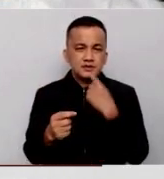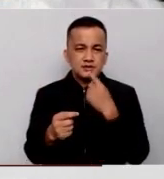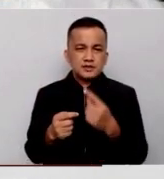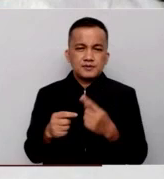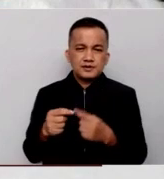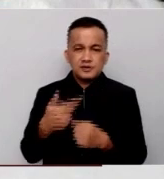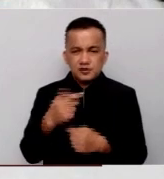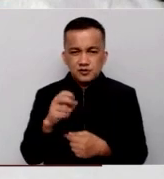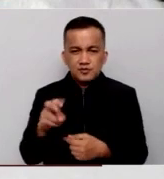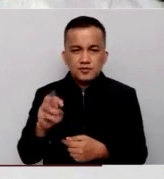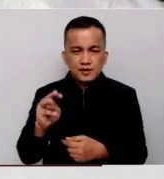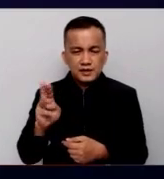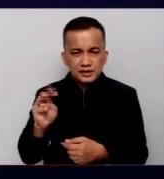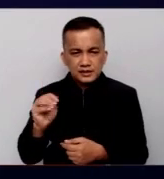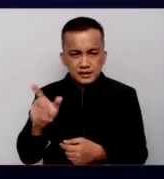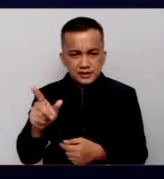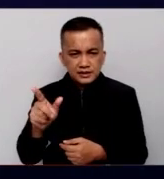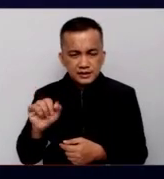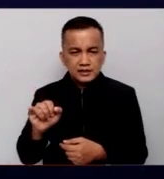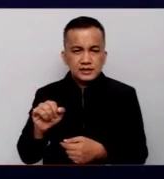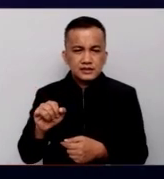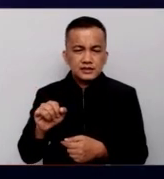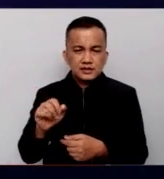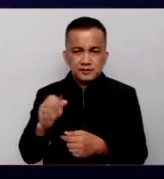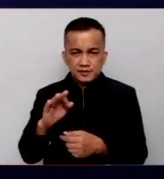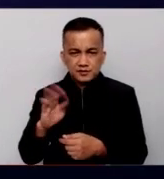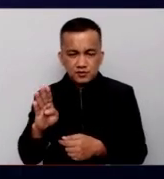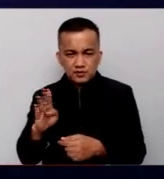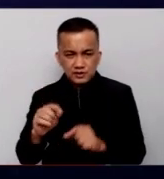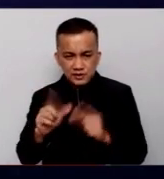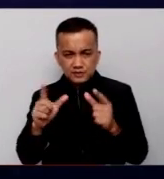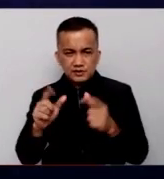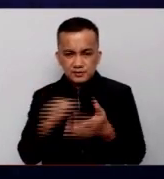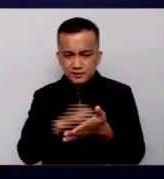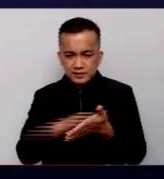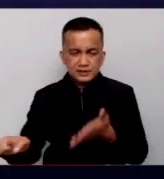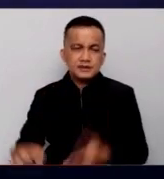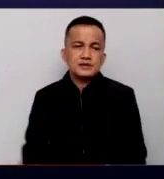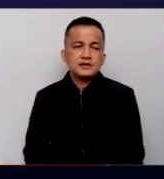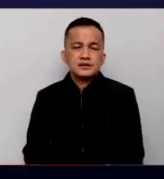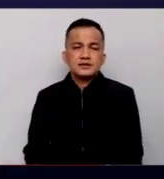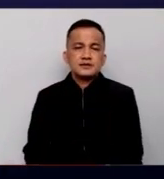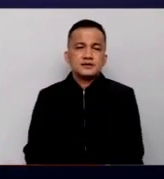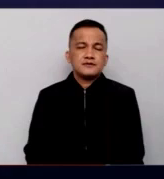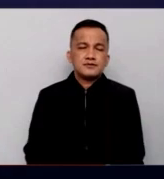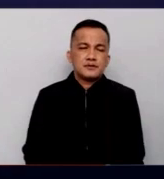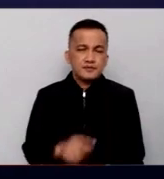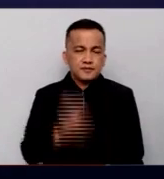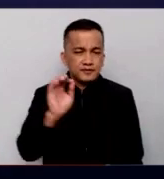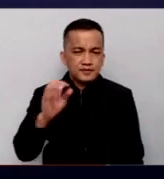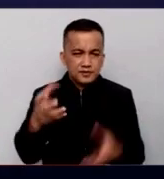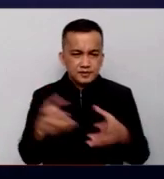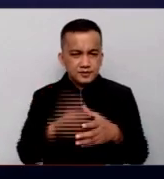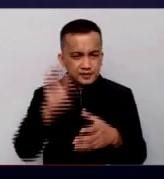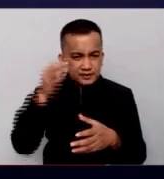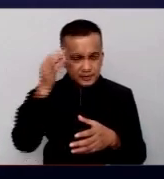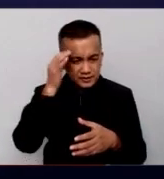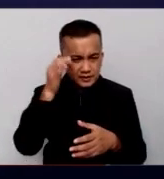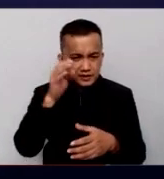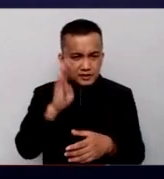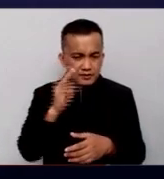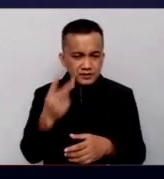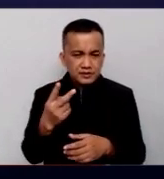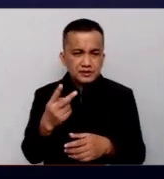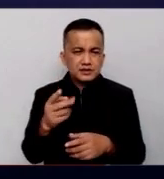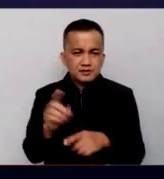Facebook Live na burado na ngayon. Nanindigan naman ng Partido Federal ng Pilipinas ni Bongbong na disiplinado ang kanilang partido.